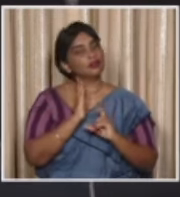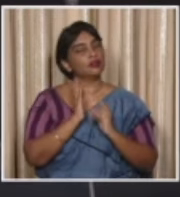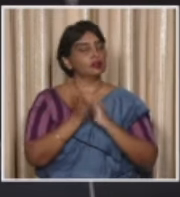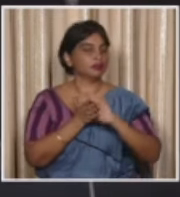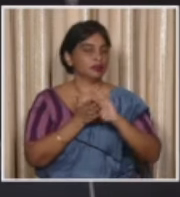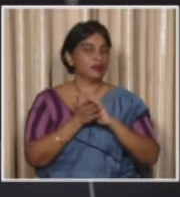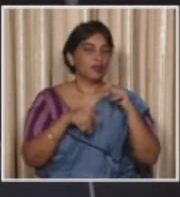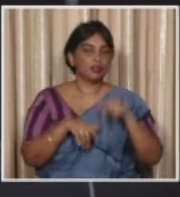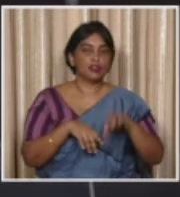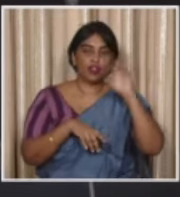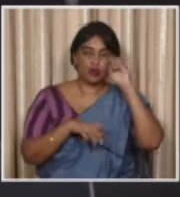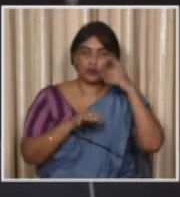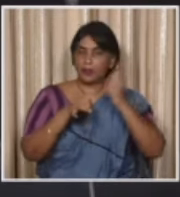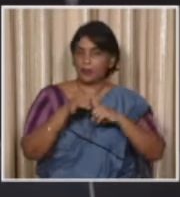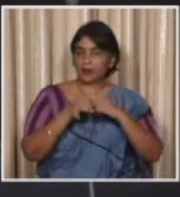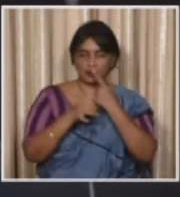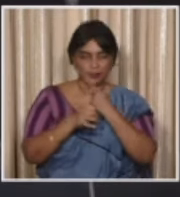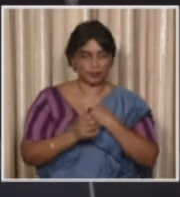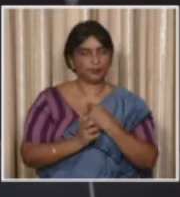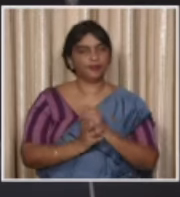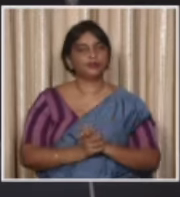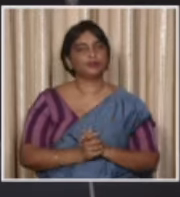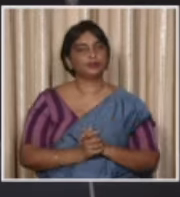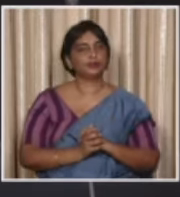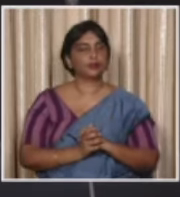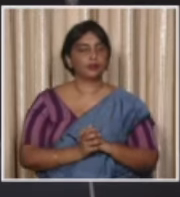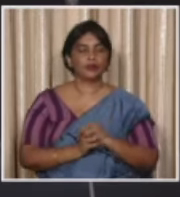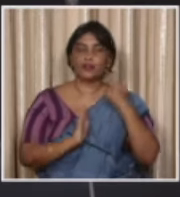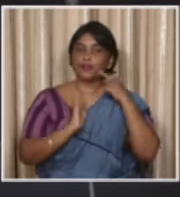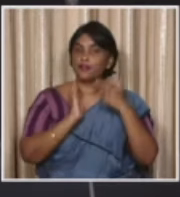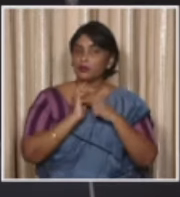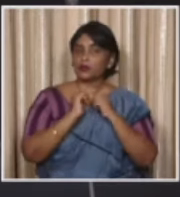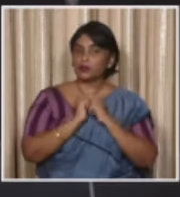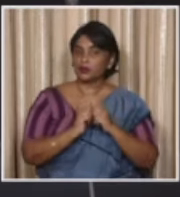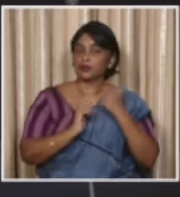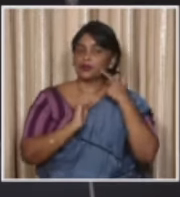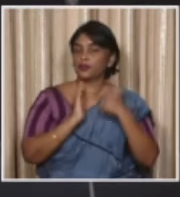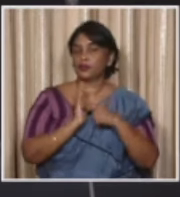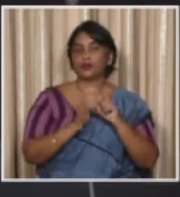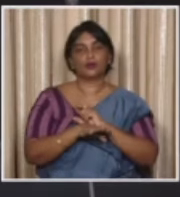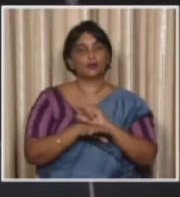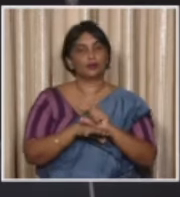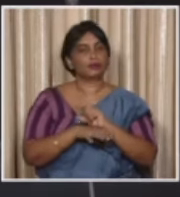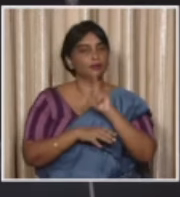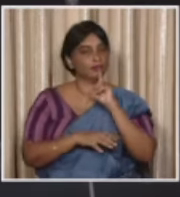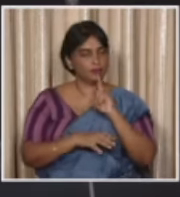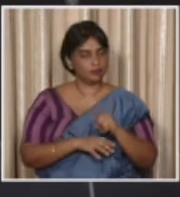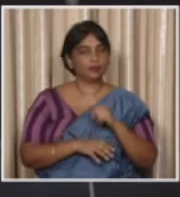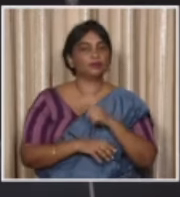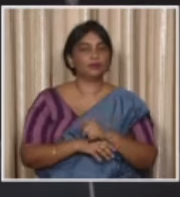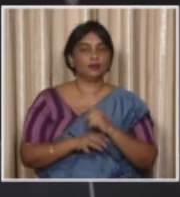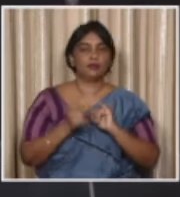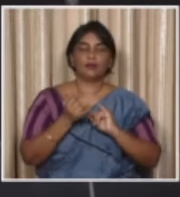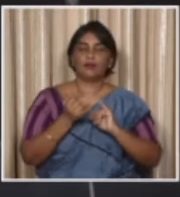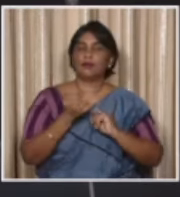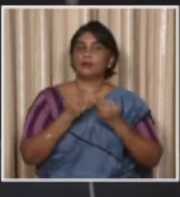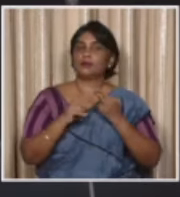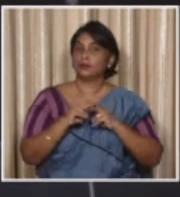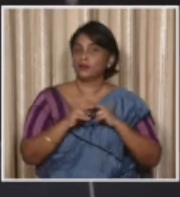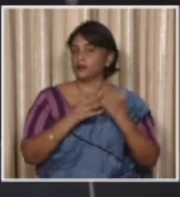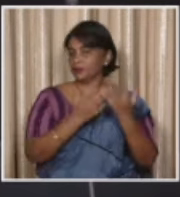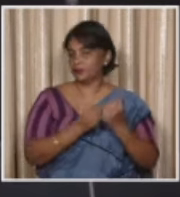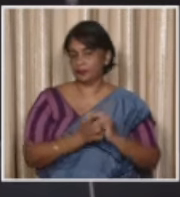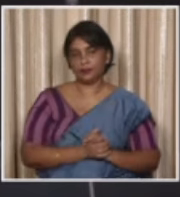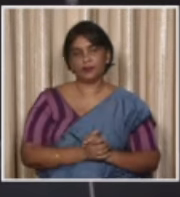සහායක. අද උදේත් ඔය ගැන ප්‍රශ්නයක් ඇහුවා. විභාග රාජකාරී විභාග කොමසාරිස්ට දැනුම් දීලා තිනවා අනාදින සේවකින්ගෙන් ලබා ගන්න